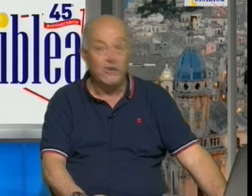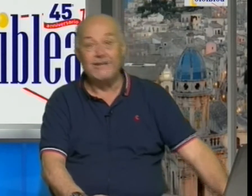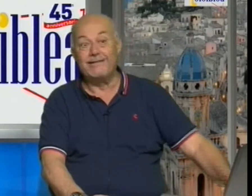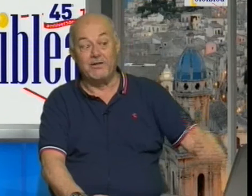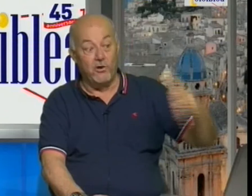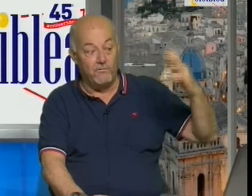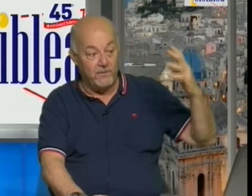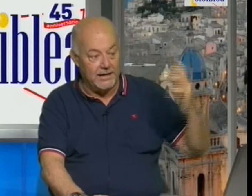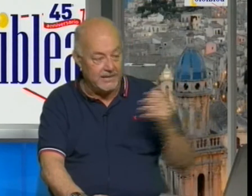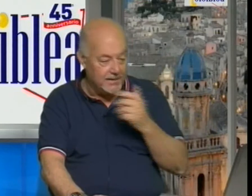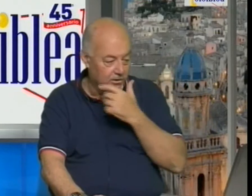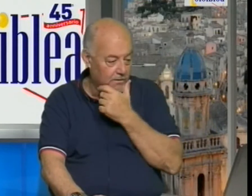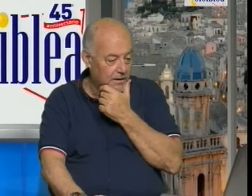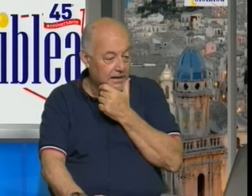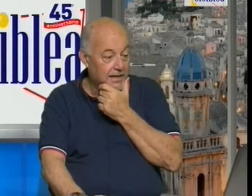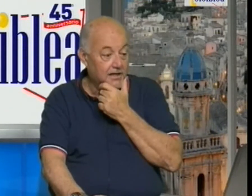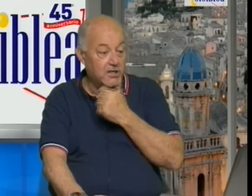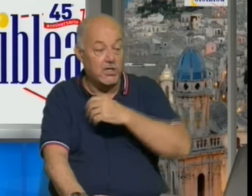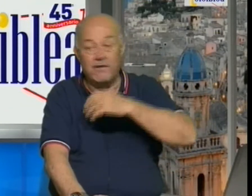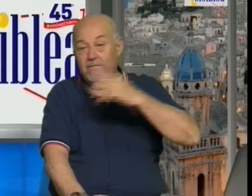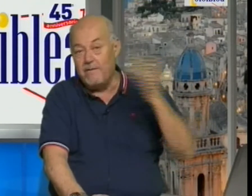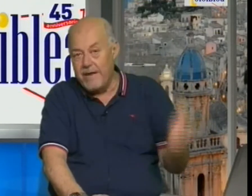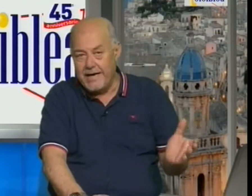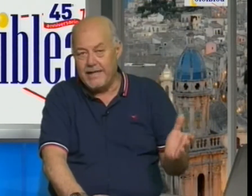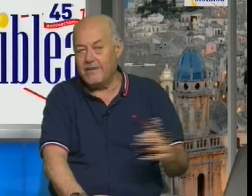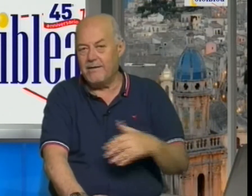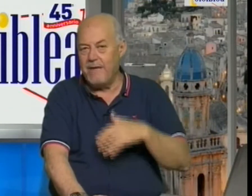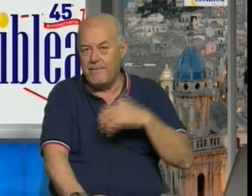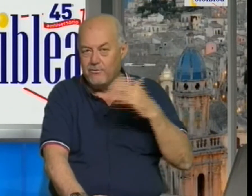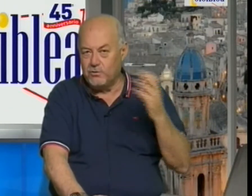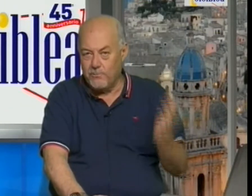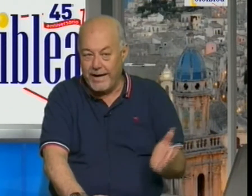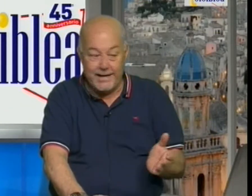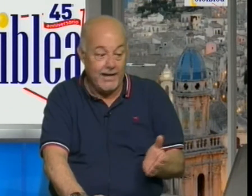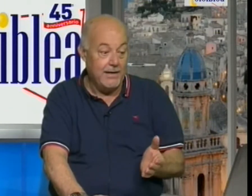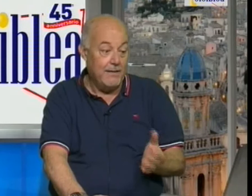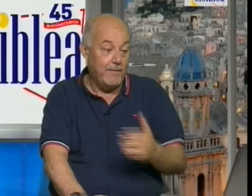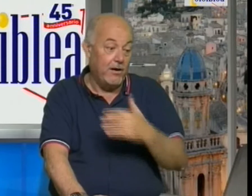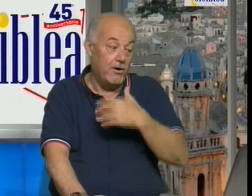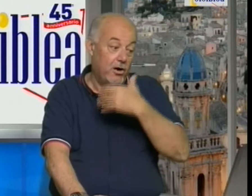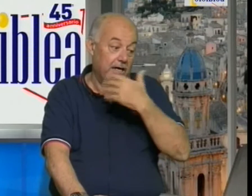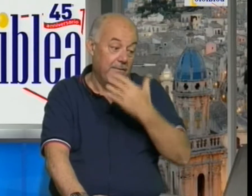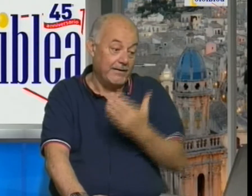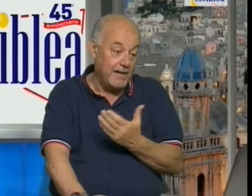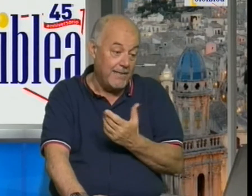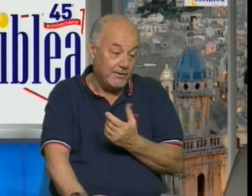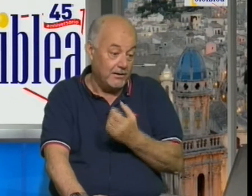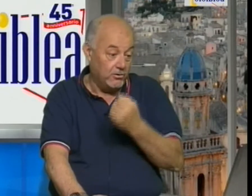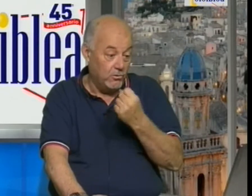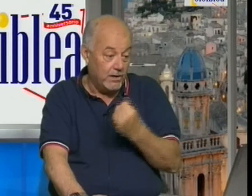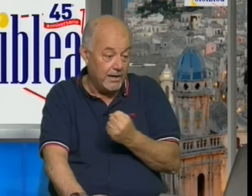comunicato trionfalistico e dice va bene, abbiamo avuto pene, però noi